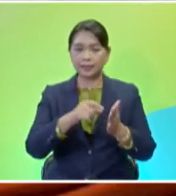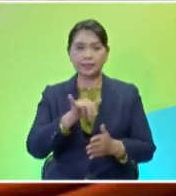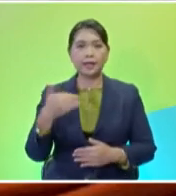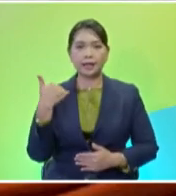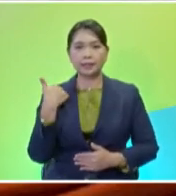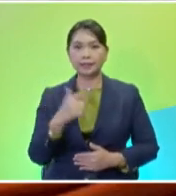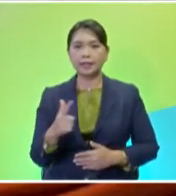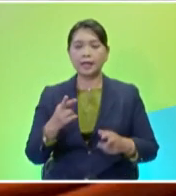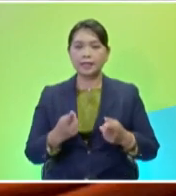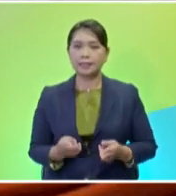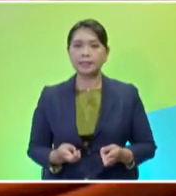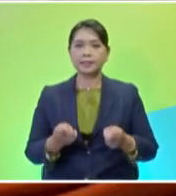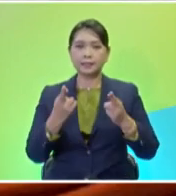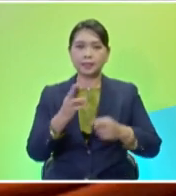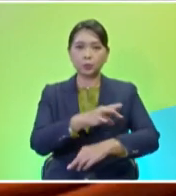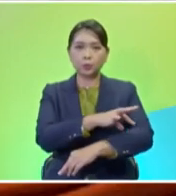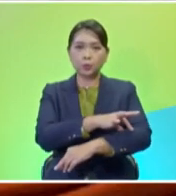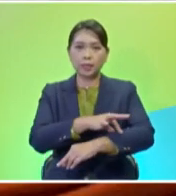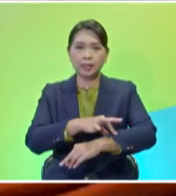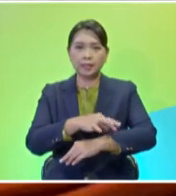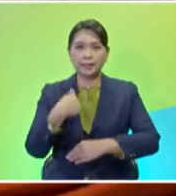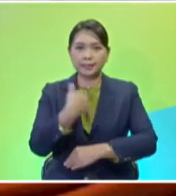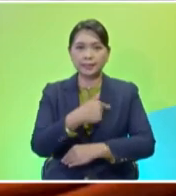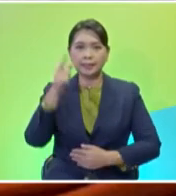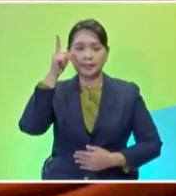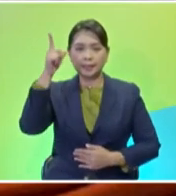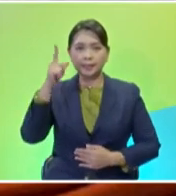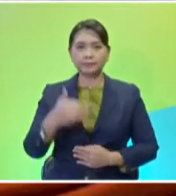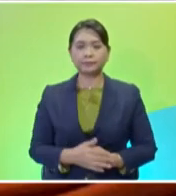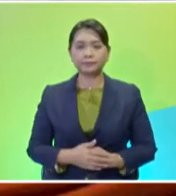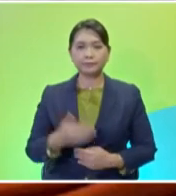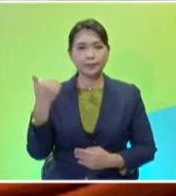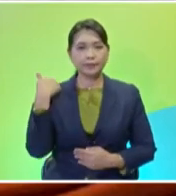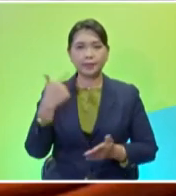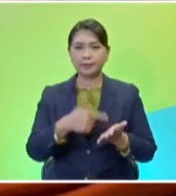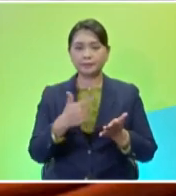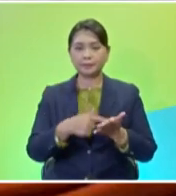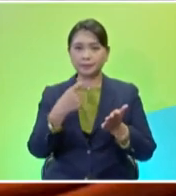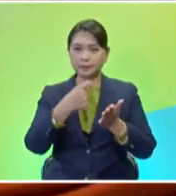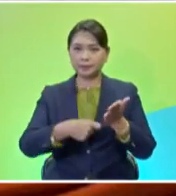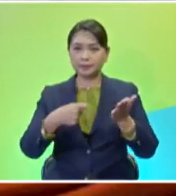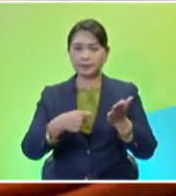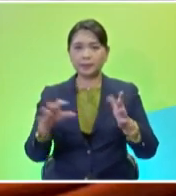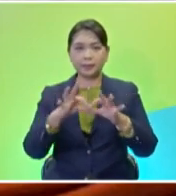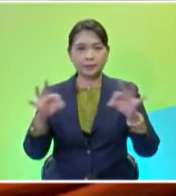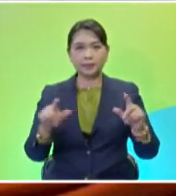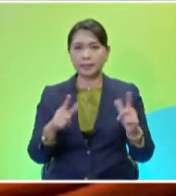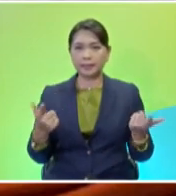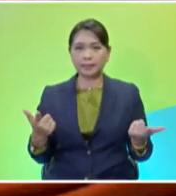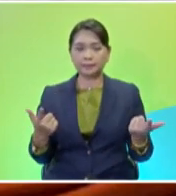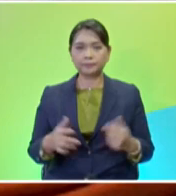Prabu membantu Oke kita lihat seterusnya ada lagi nilai seterusnya daripada ayat yang